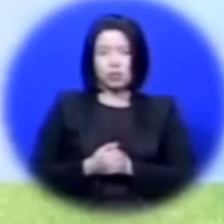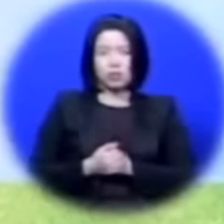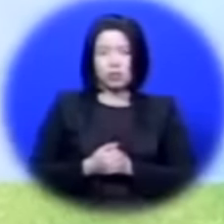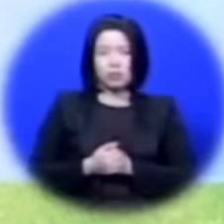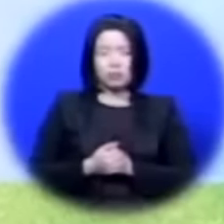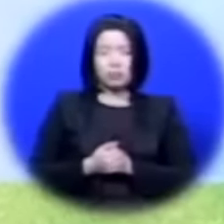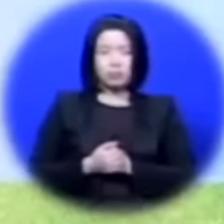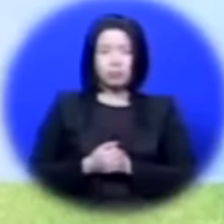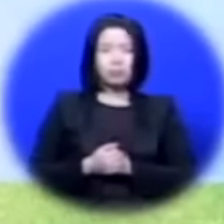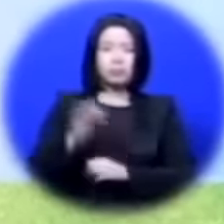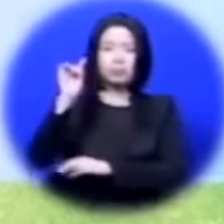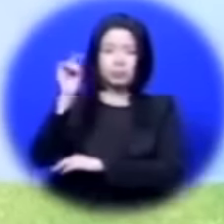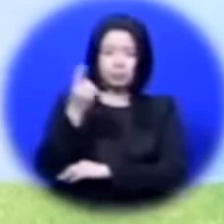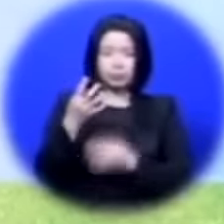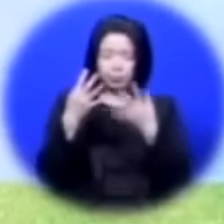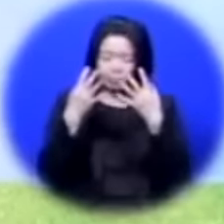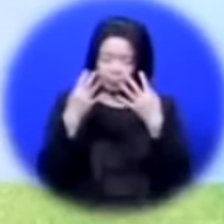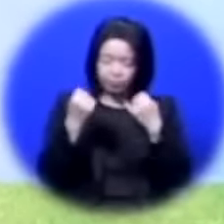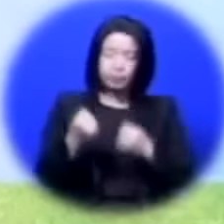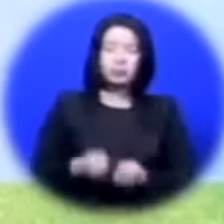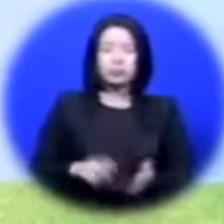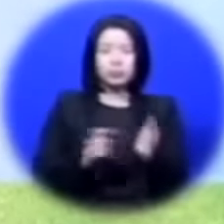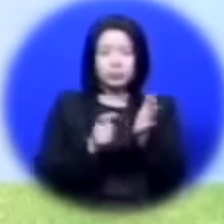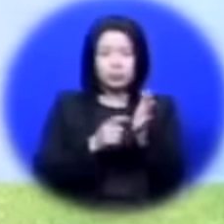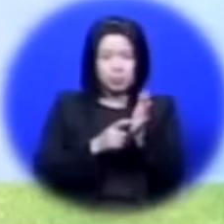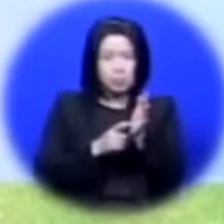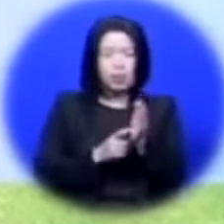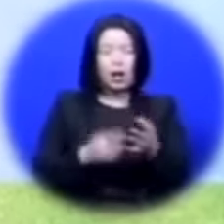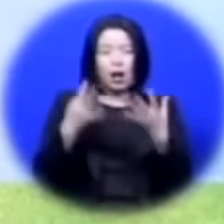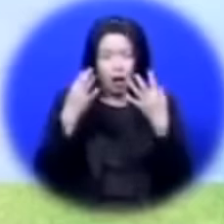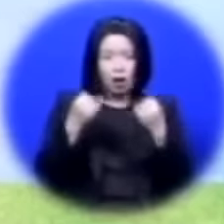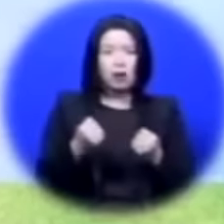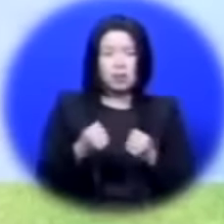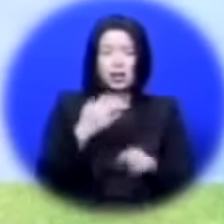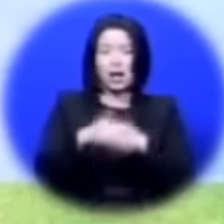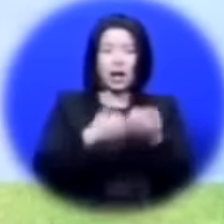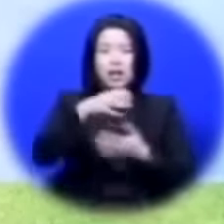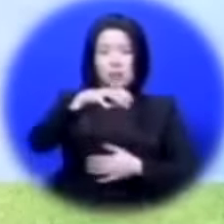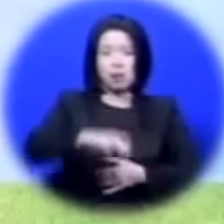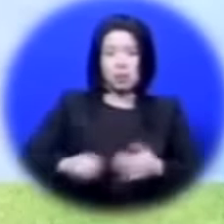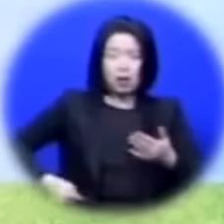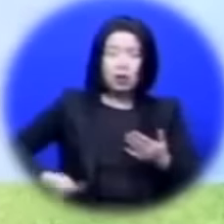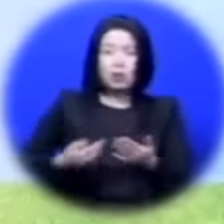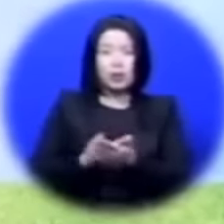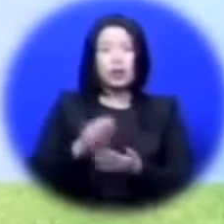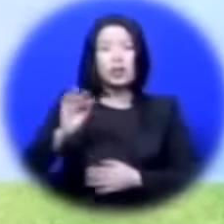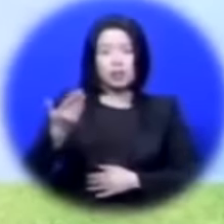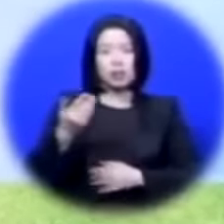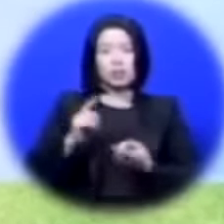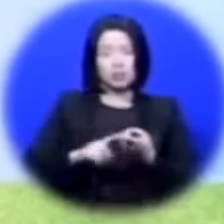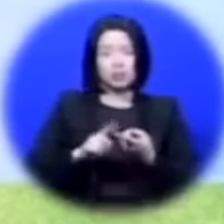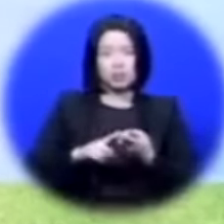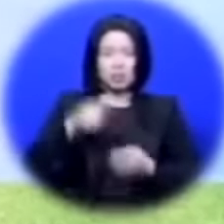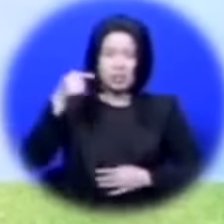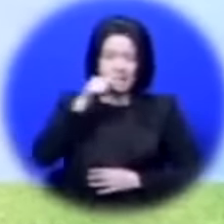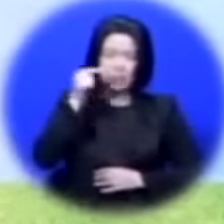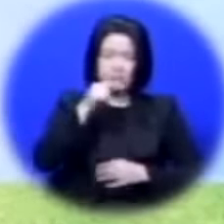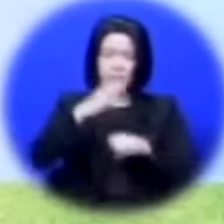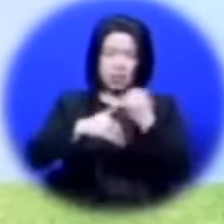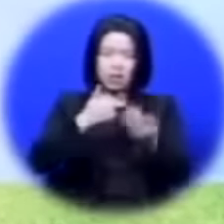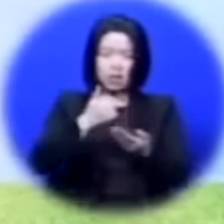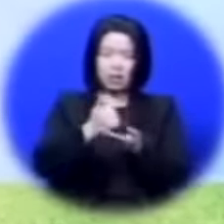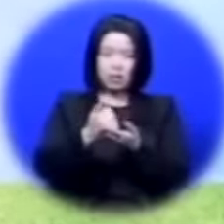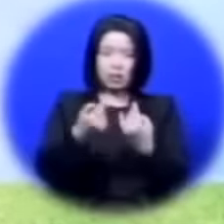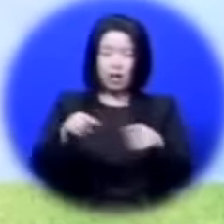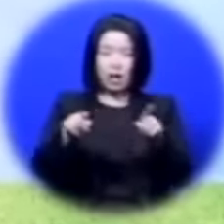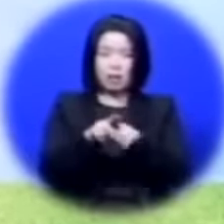거예요 얼마나 다급하고 얼마나 하나님 앞에 회개가 됐는지 철저히 하나님과 함께